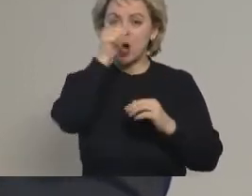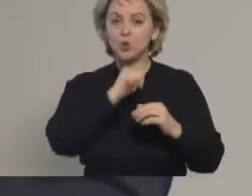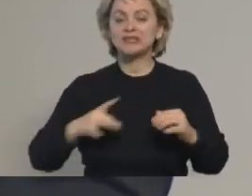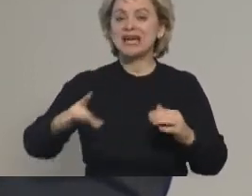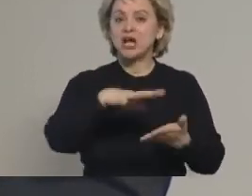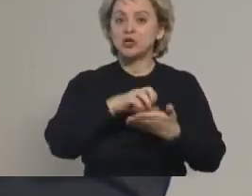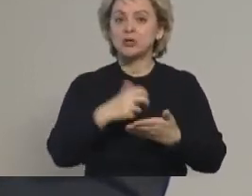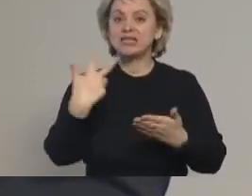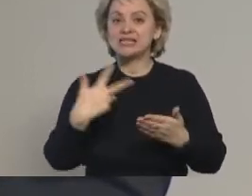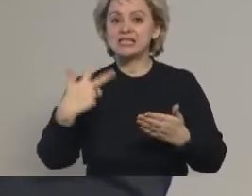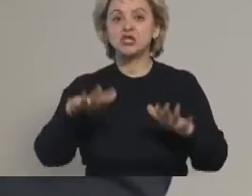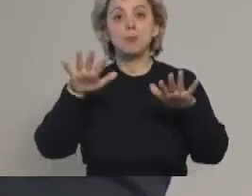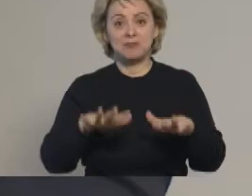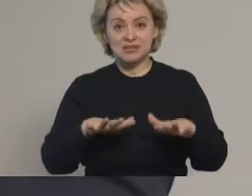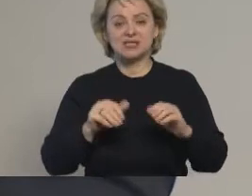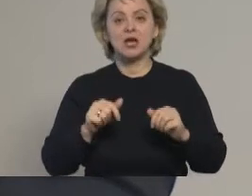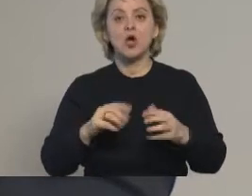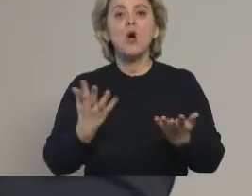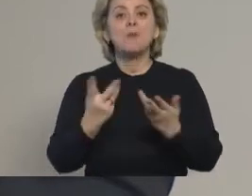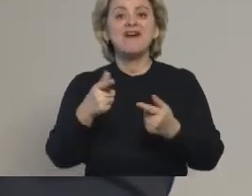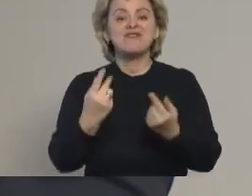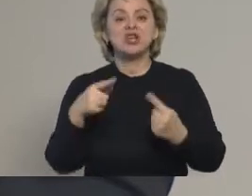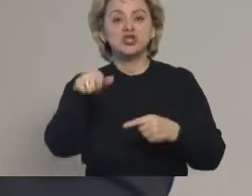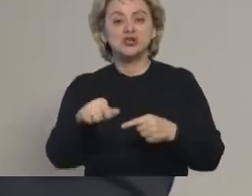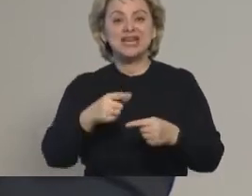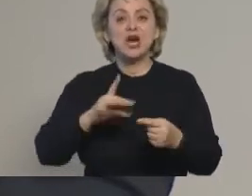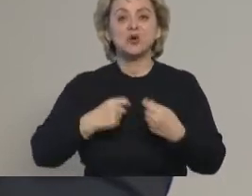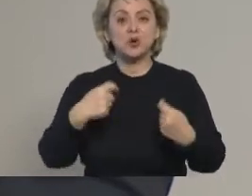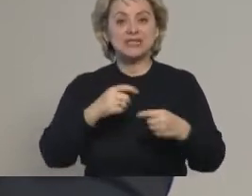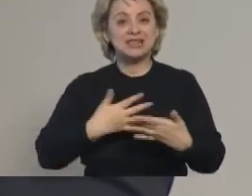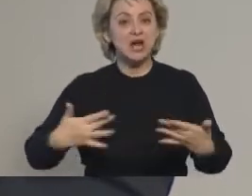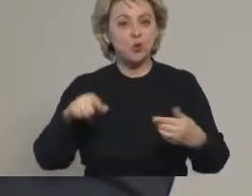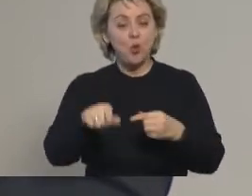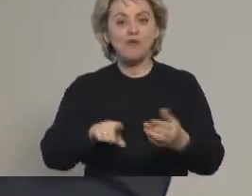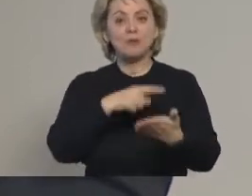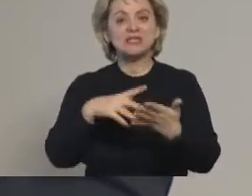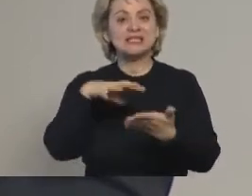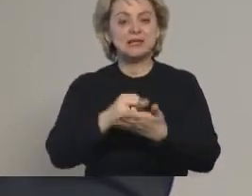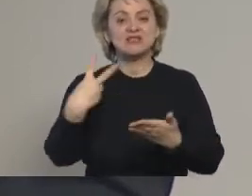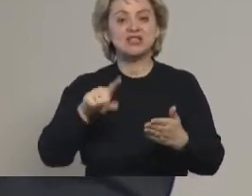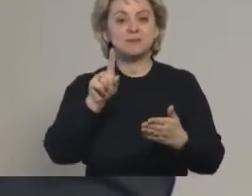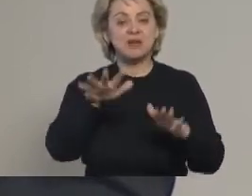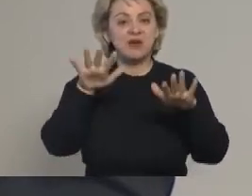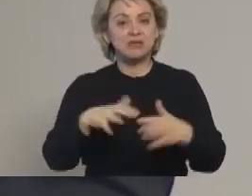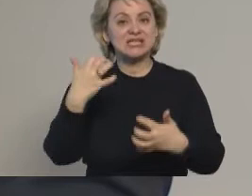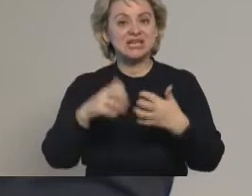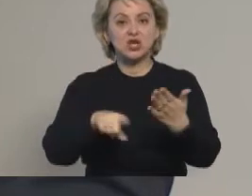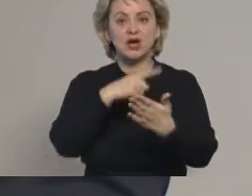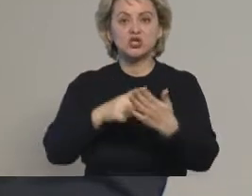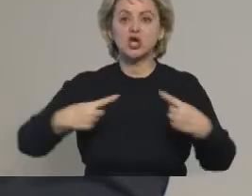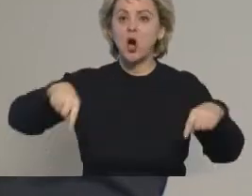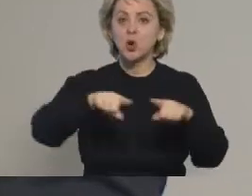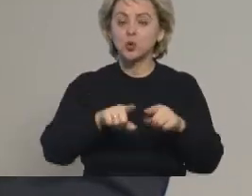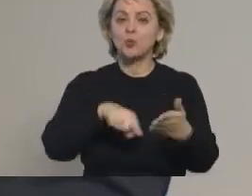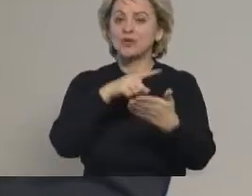район занял 33 место. По увеличению оборота розничной торговли муниципалитет занимает 21 место среди городских округов